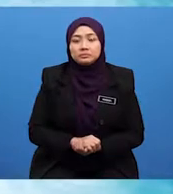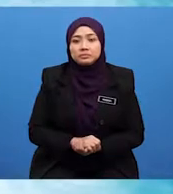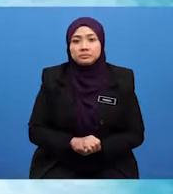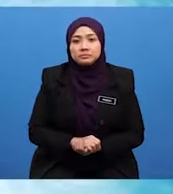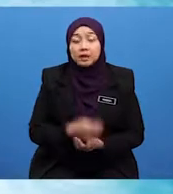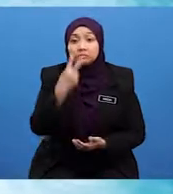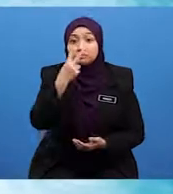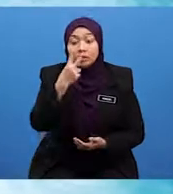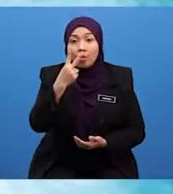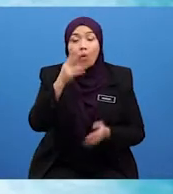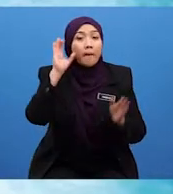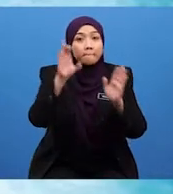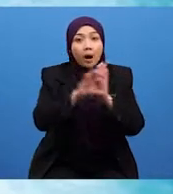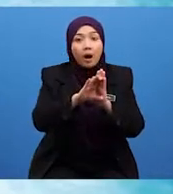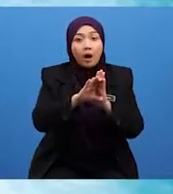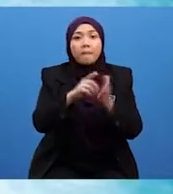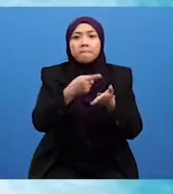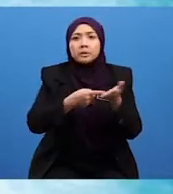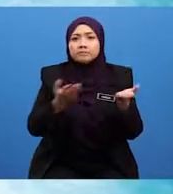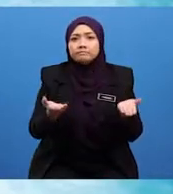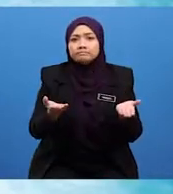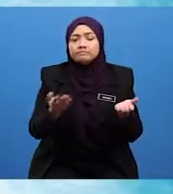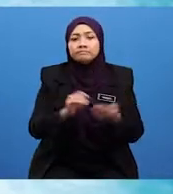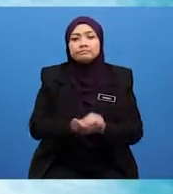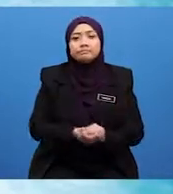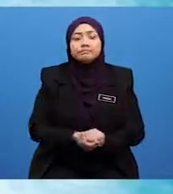Seterusnya, murid-murid, lihat kepada bahan-bahan ini pula.